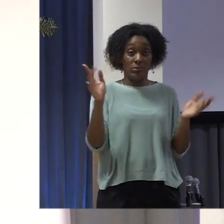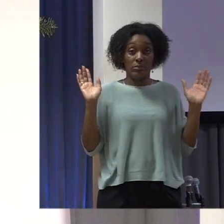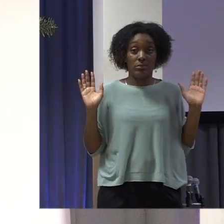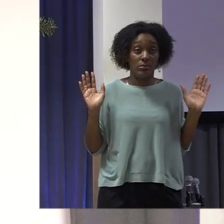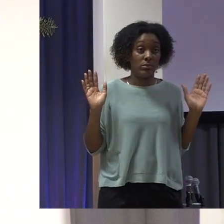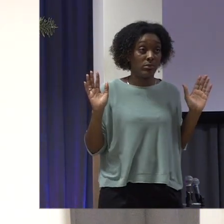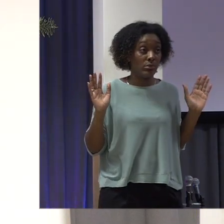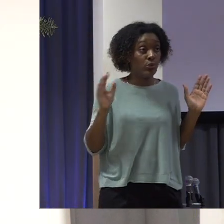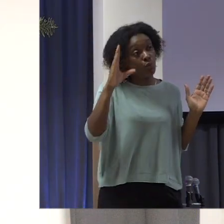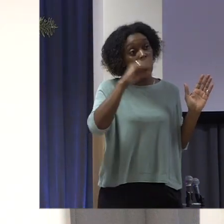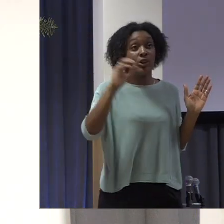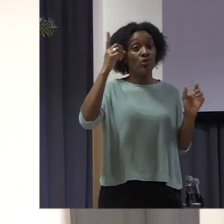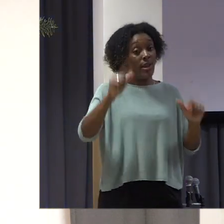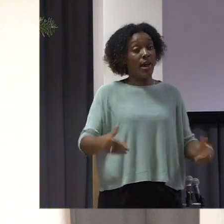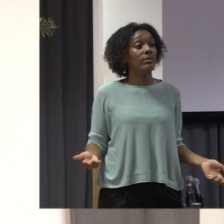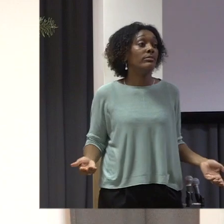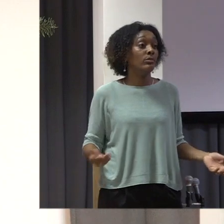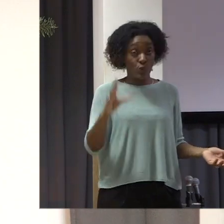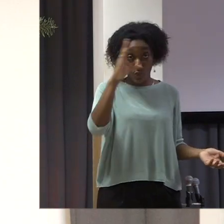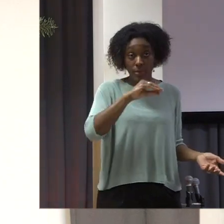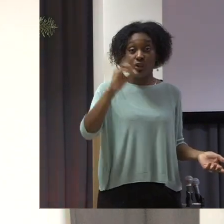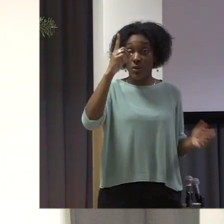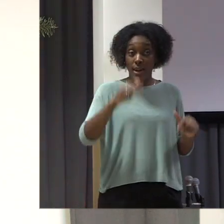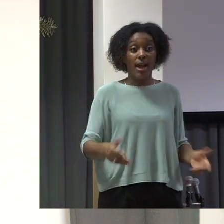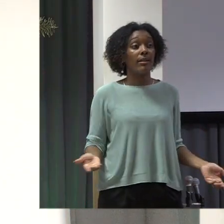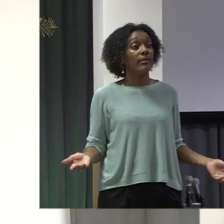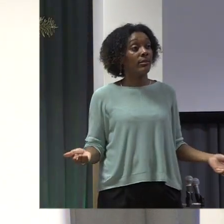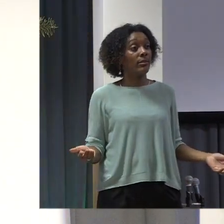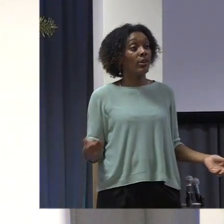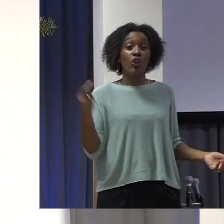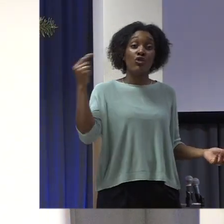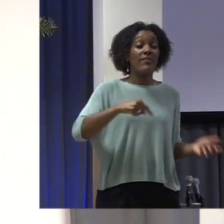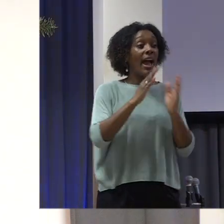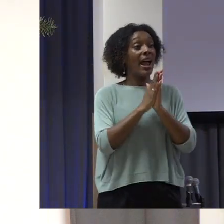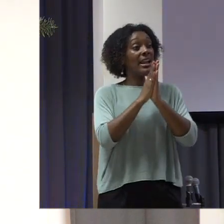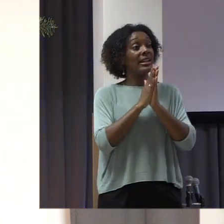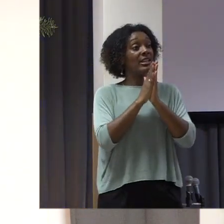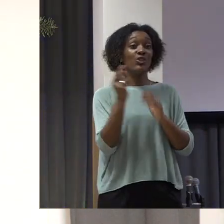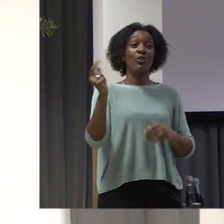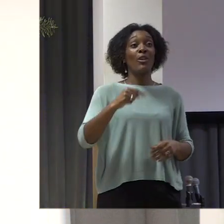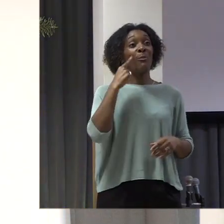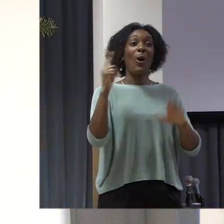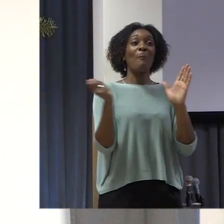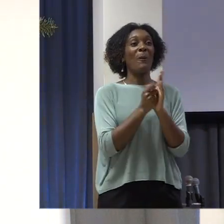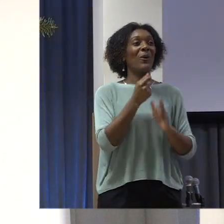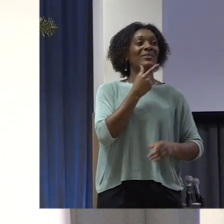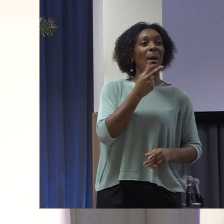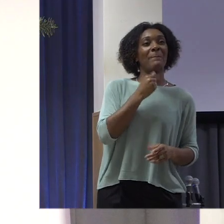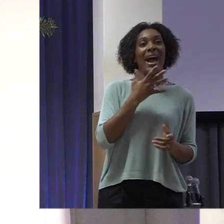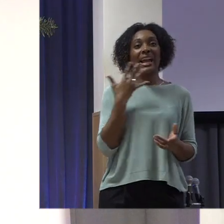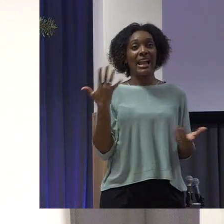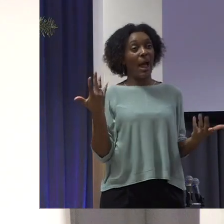me parle. Dieu me parle. Lorsque je viens à l'église, je ne suis pas là juste pour passer un moment, même